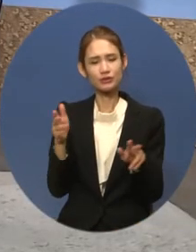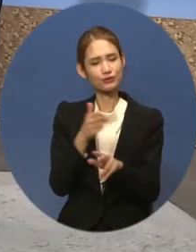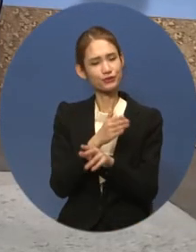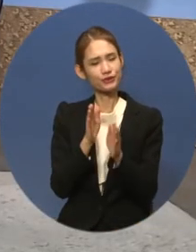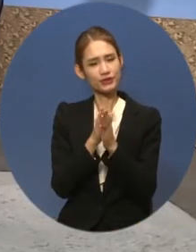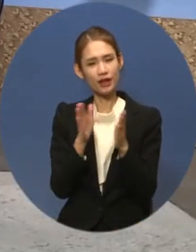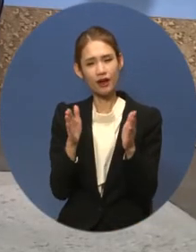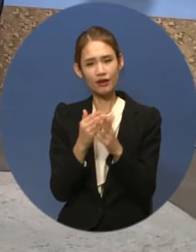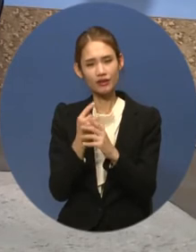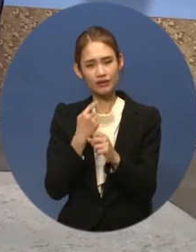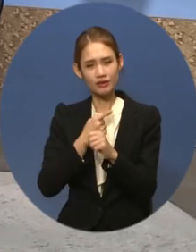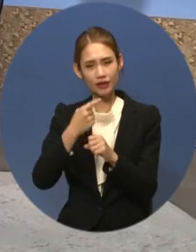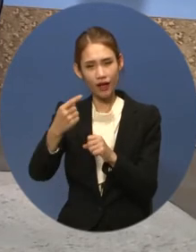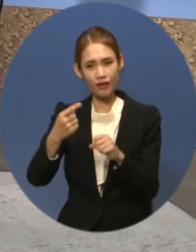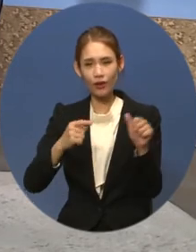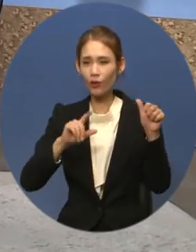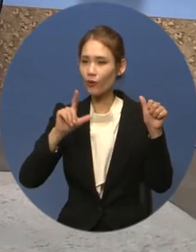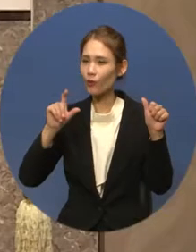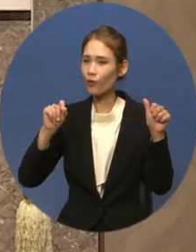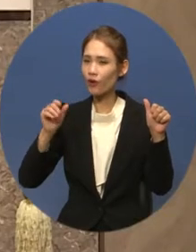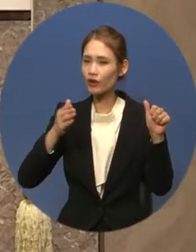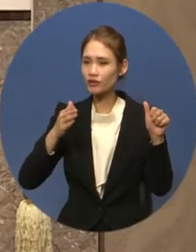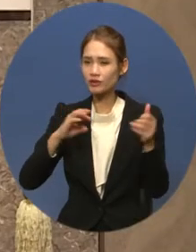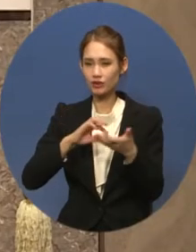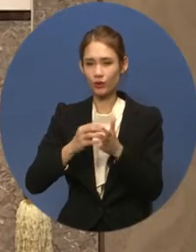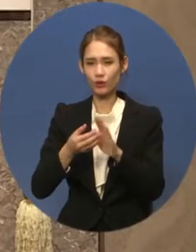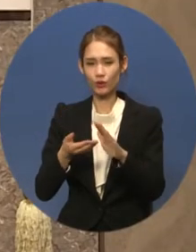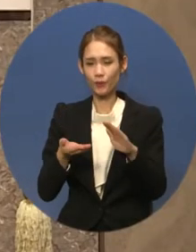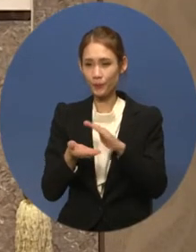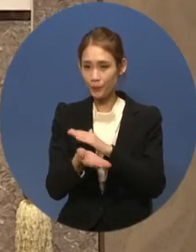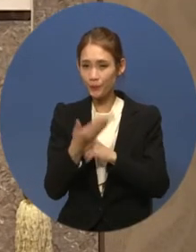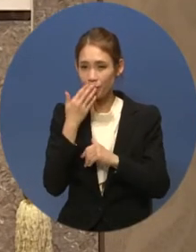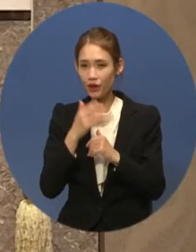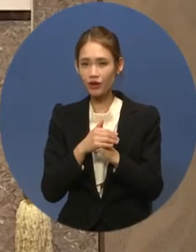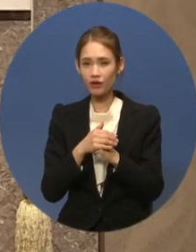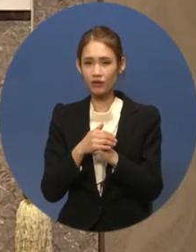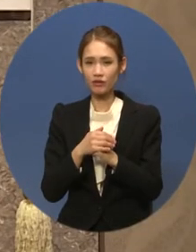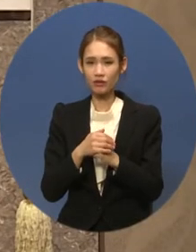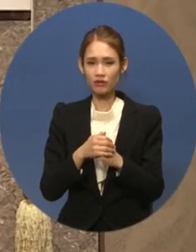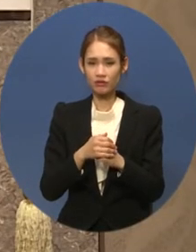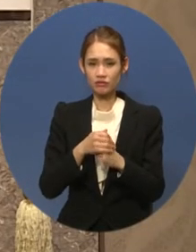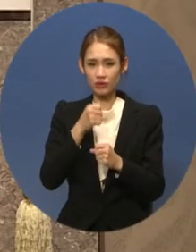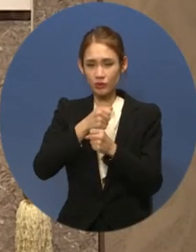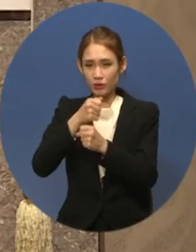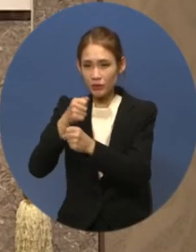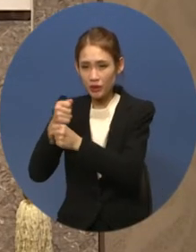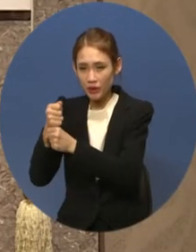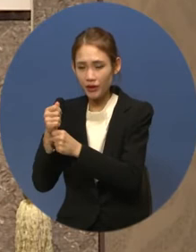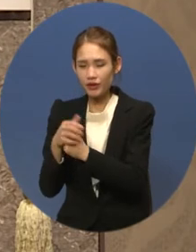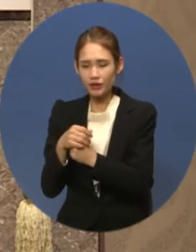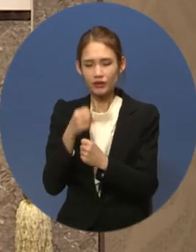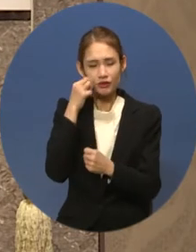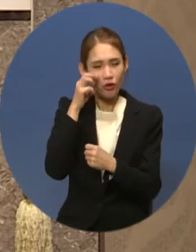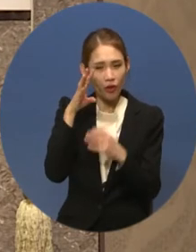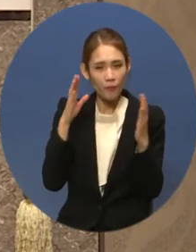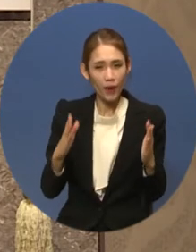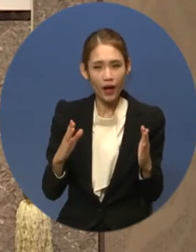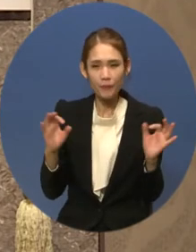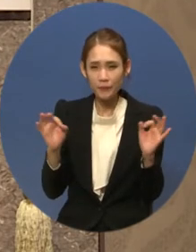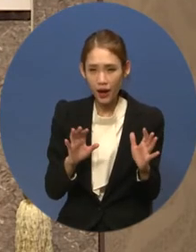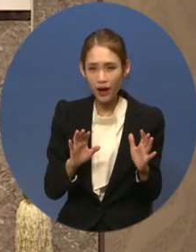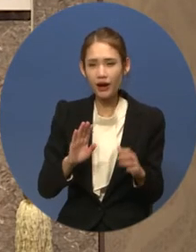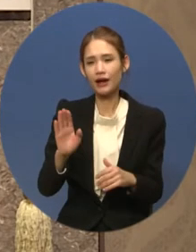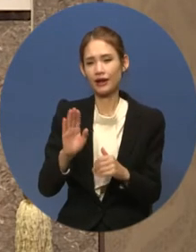5월쯤 소리가 나오게 될 건데요 물론 그냥 뚝딱 2 탁해서 1 서로간의 만들 수도 있지만 아까